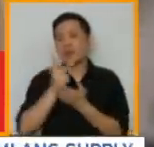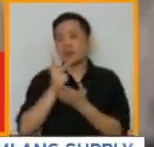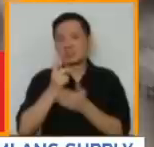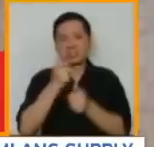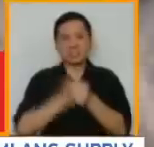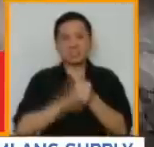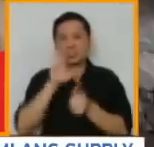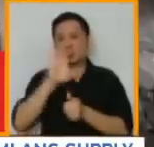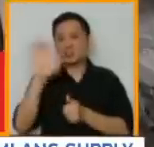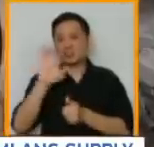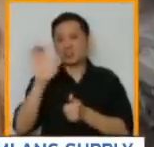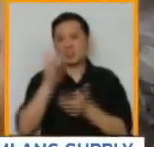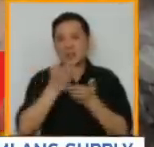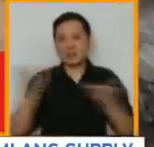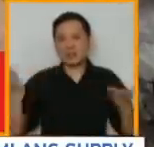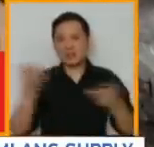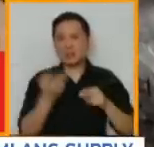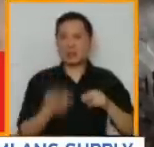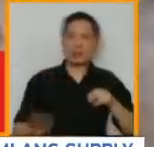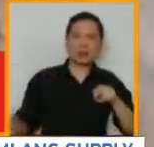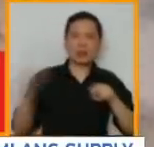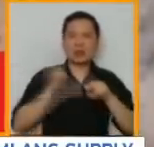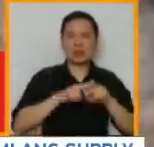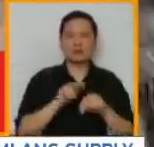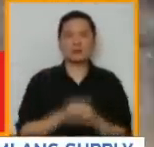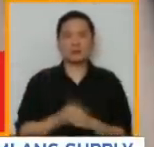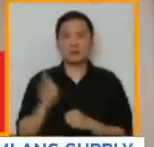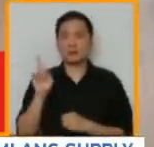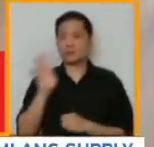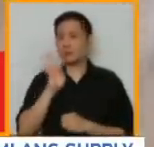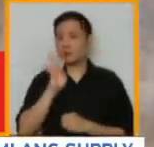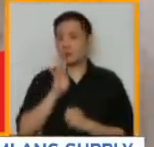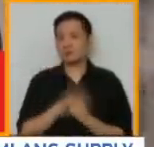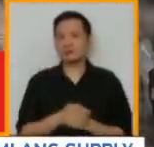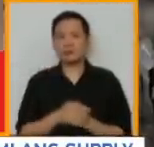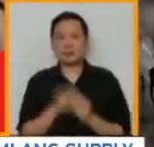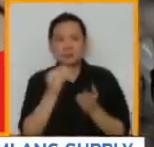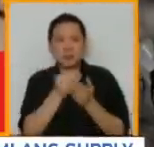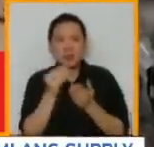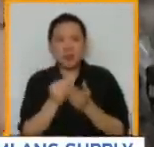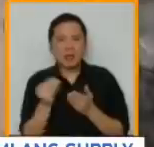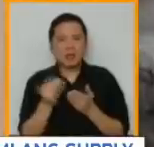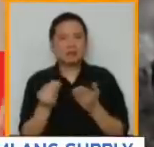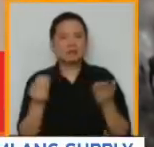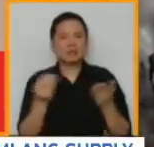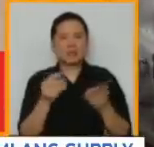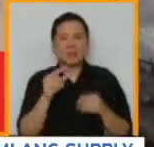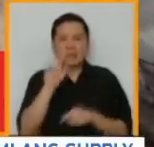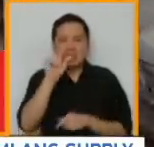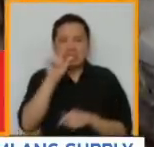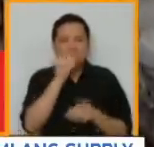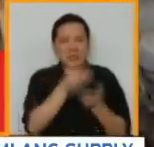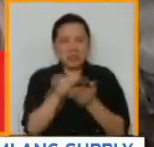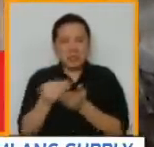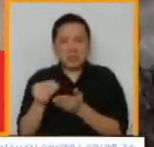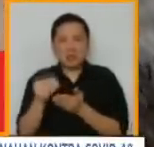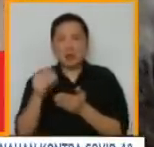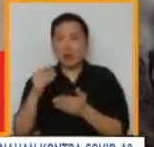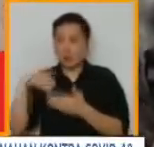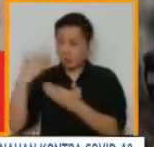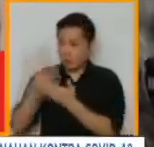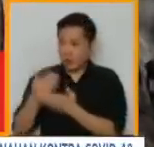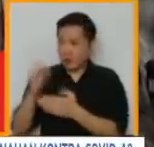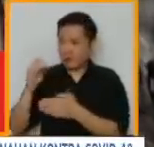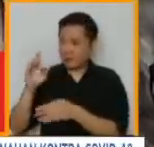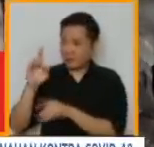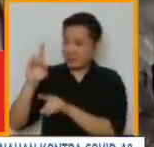items. Unti-unti na lang bibilihin, parang pa isa-isa para pagdating ng December, kompleto na. Canvas pwede. Kasi ano,